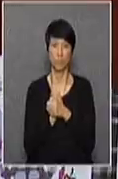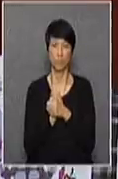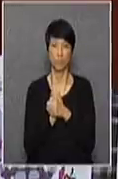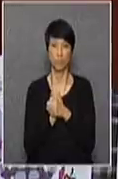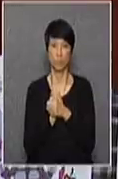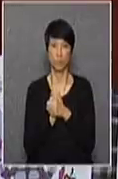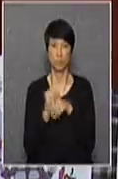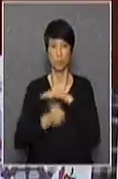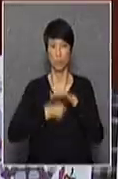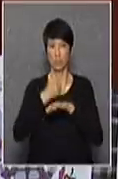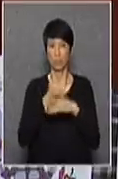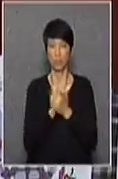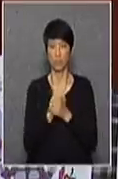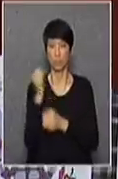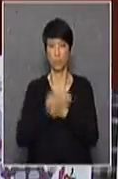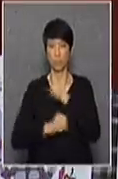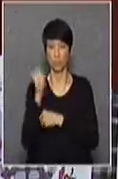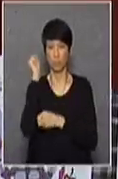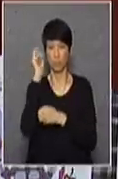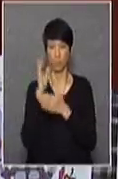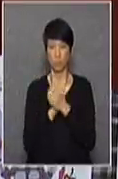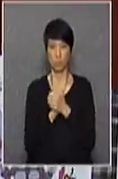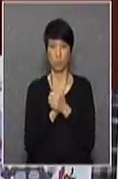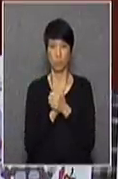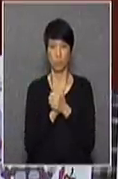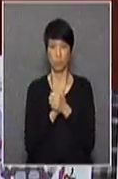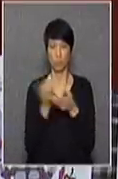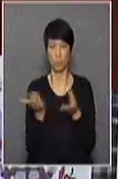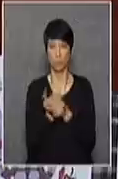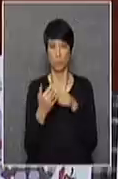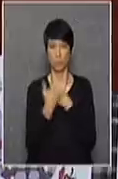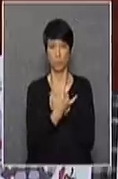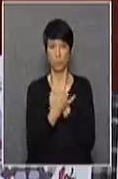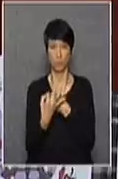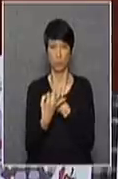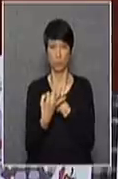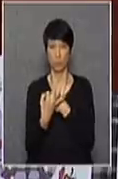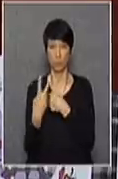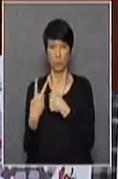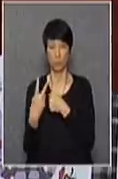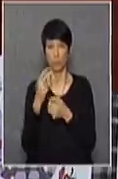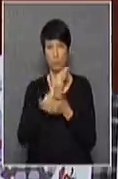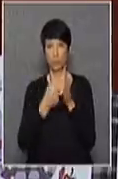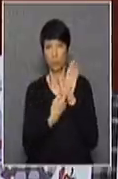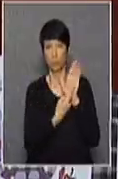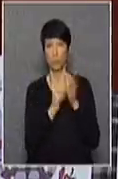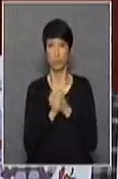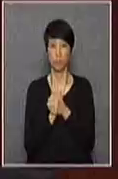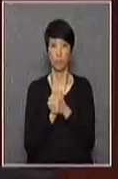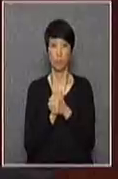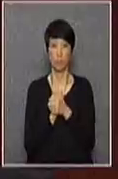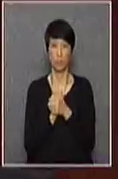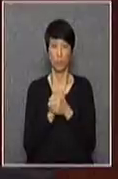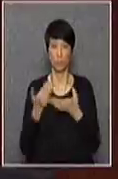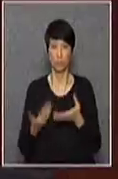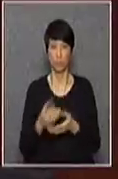主席，我動議通過會議講稿附錄以上第632項修正案。 現在各位提